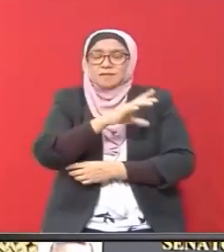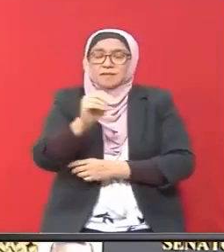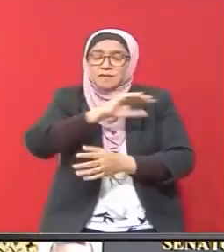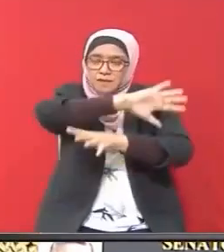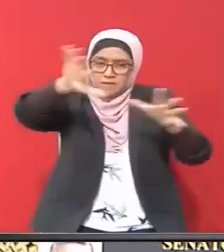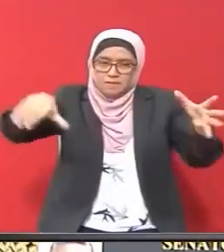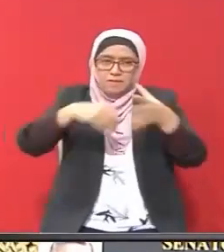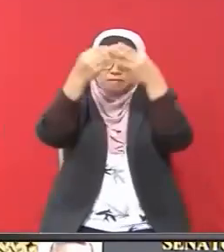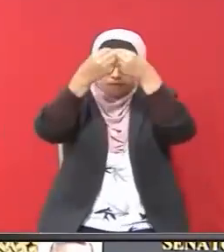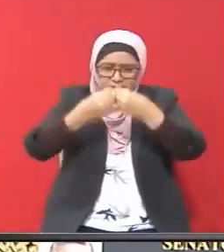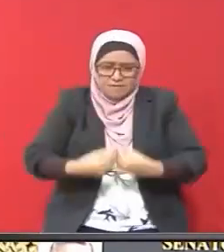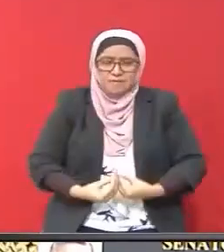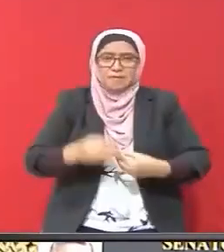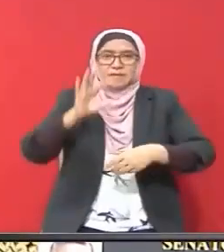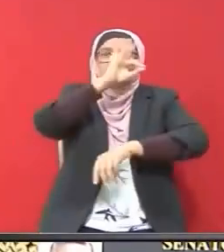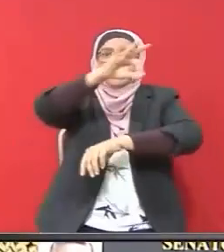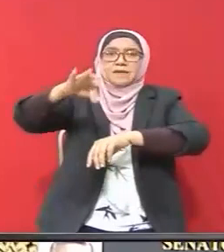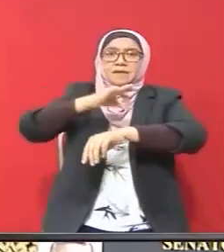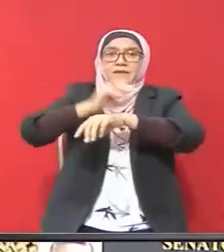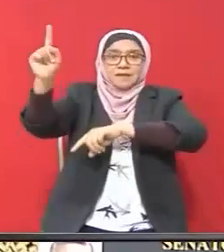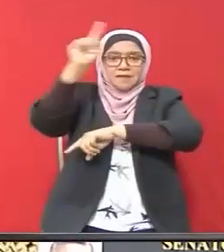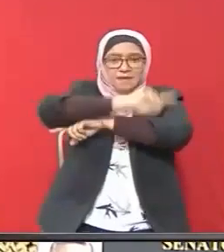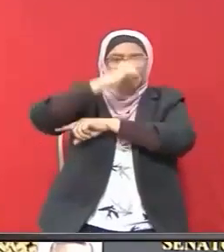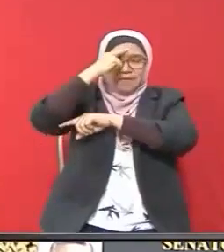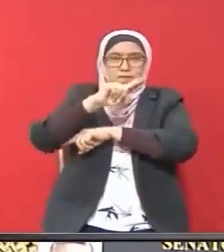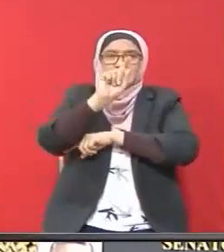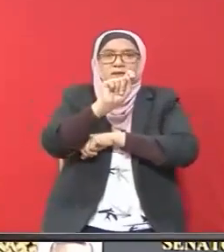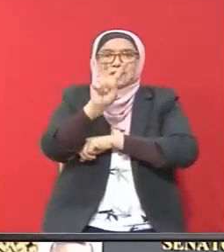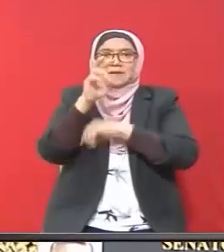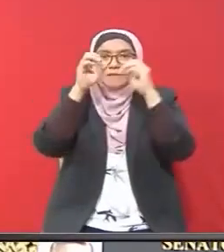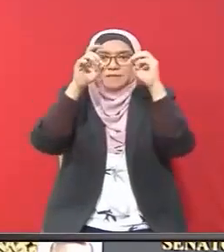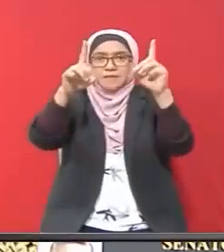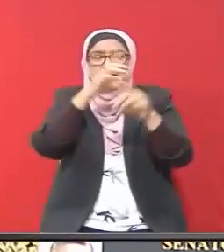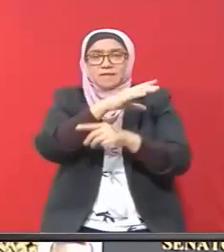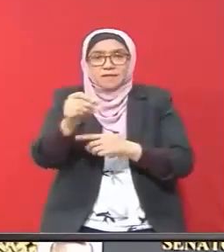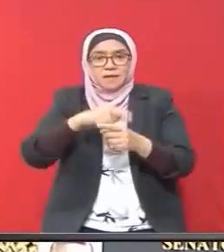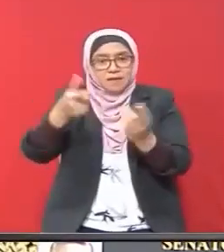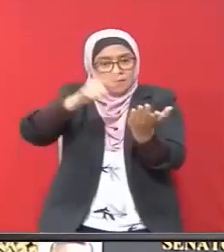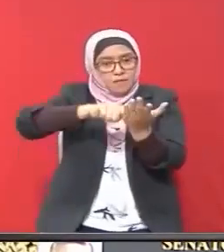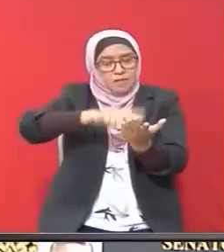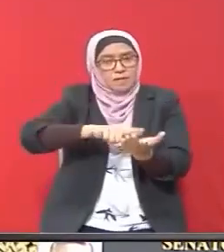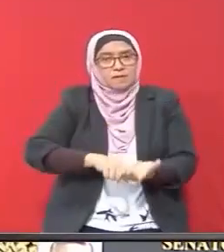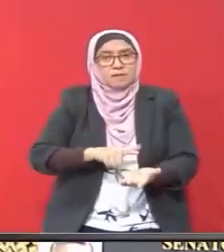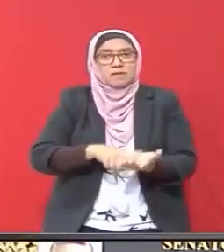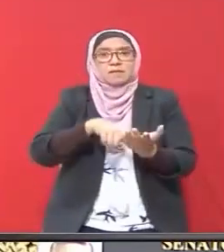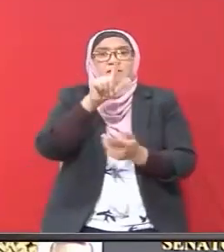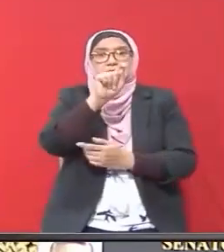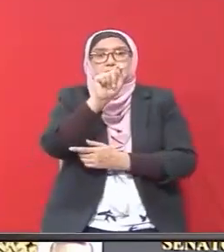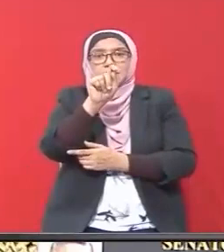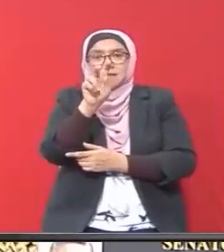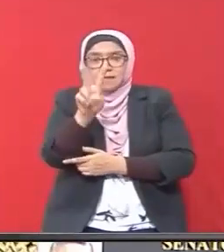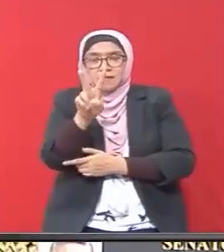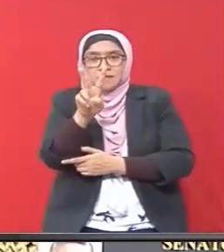selam selama sembilan jam sehari laporan capaian tontonan Tiwi pendidikan pula menunjukkan bahwa jumlah